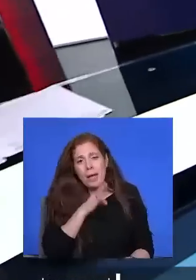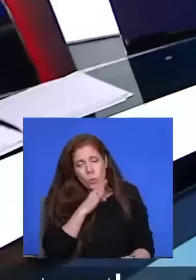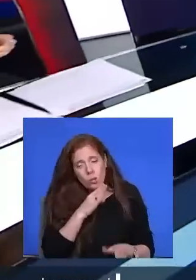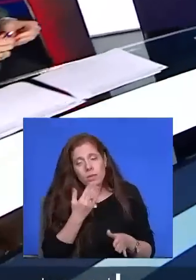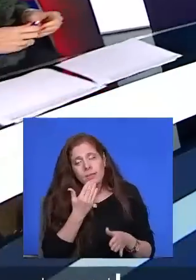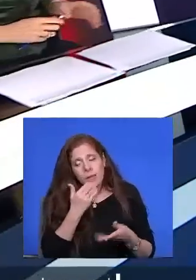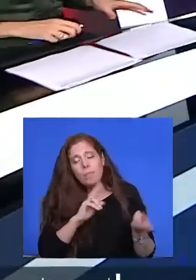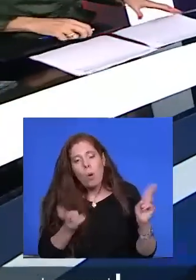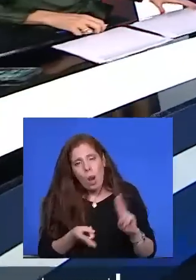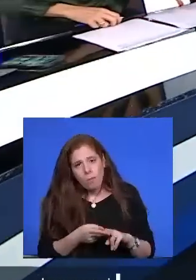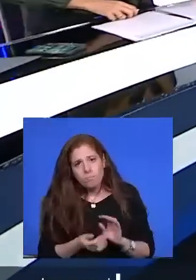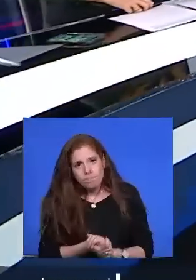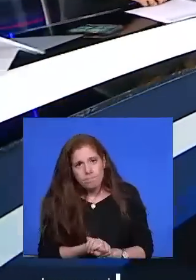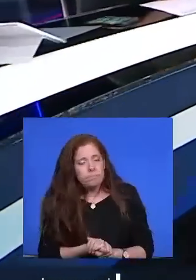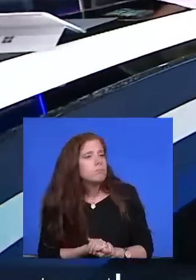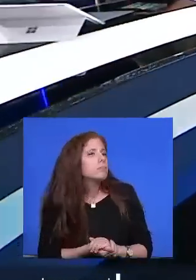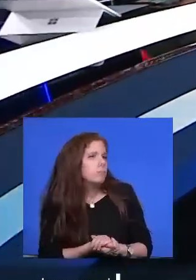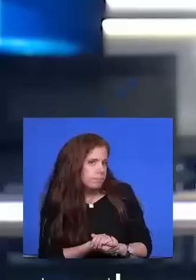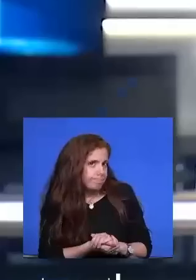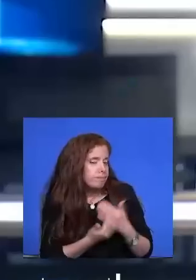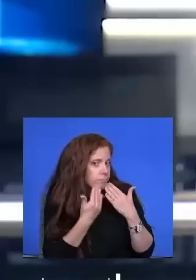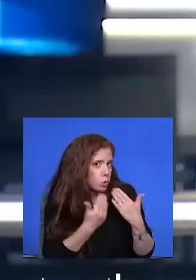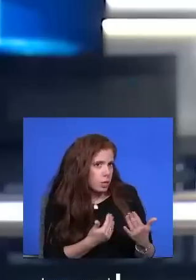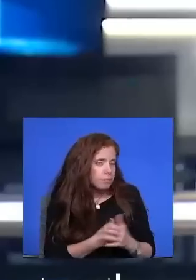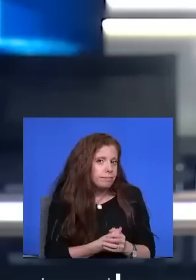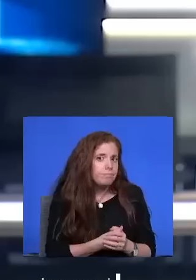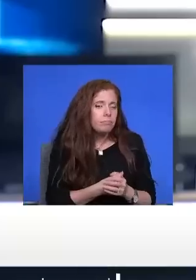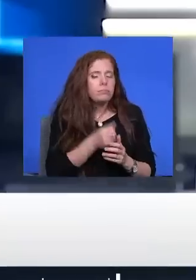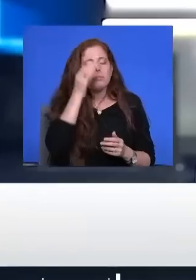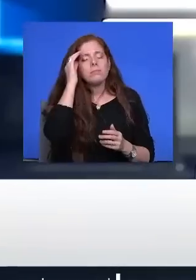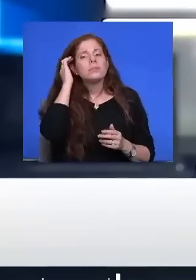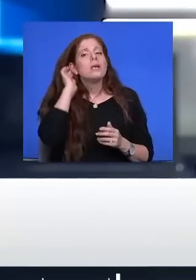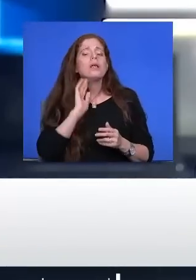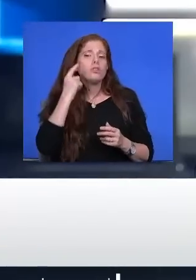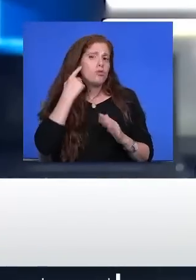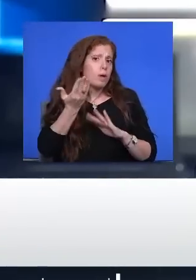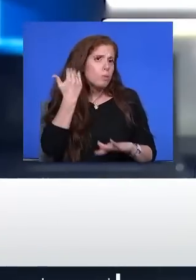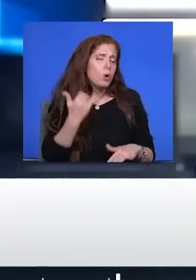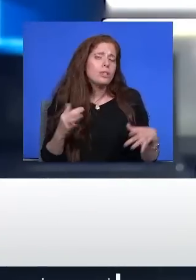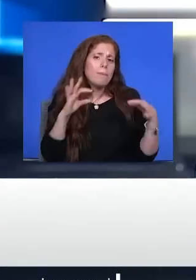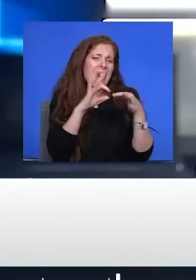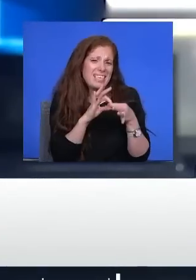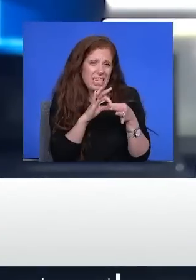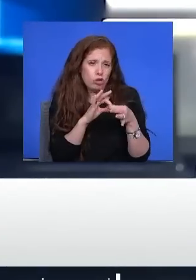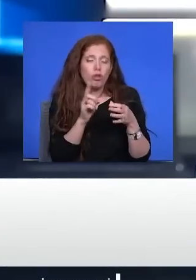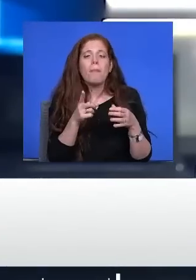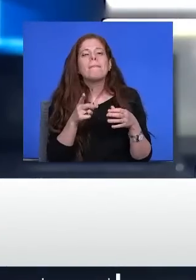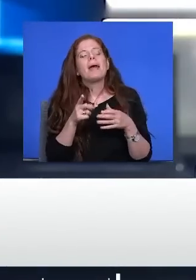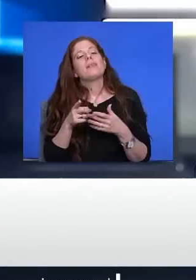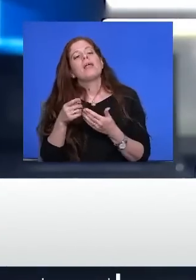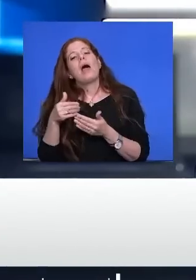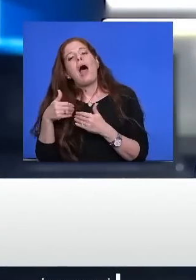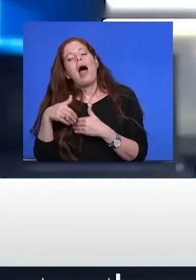ברחבי העולם. עמיחי, תודה. אז שמענו קודם לכן על הקשר בין פרשת הדחת שר הביטחון